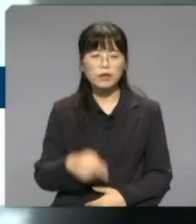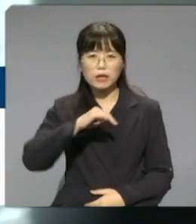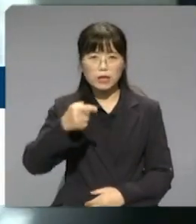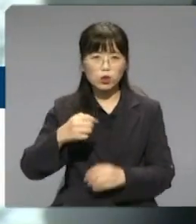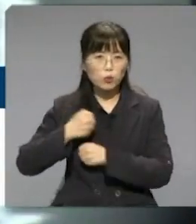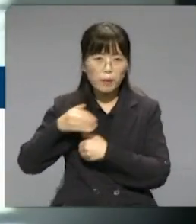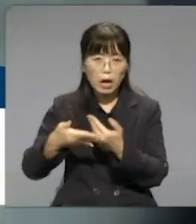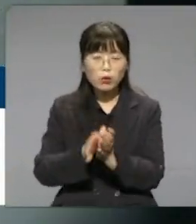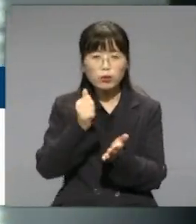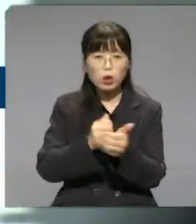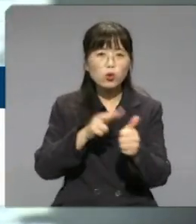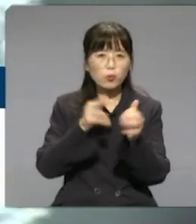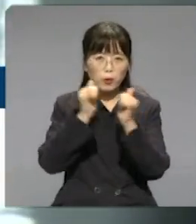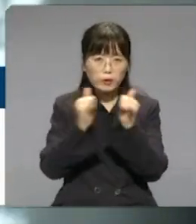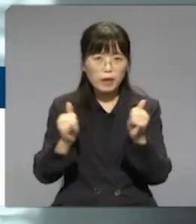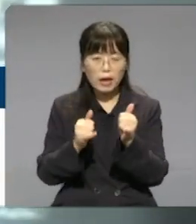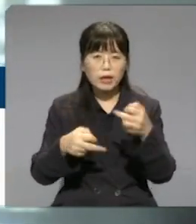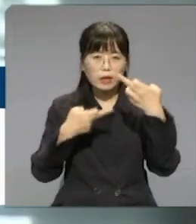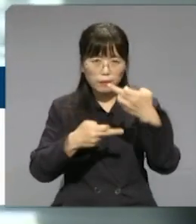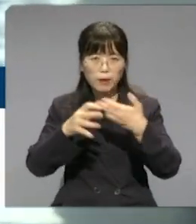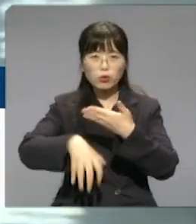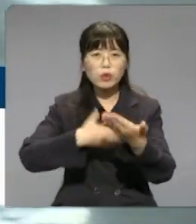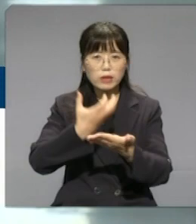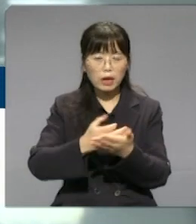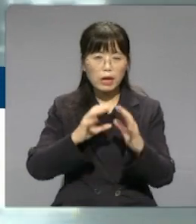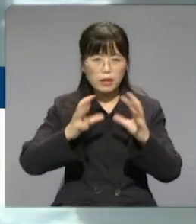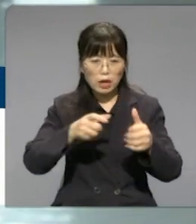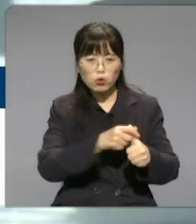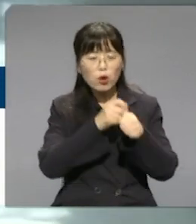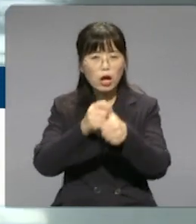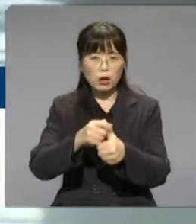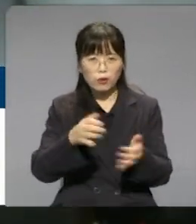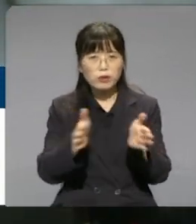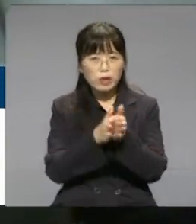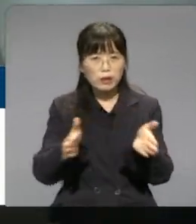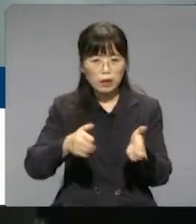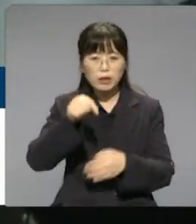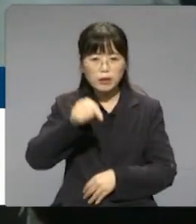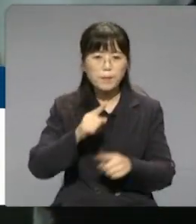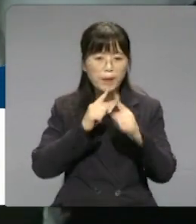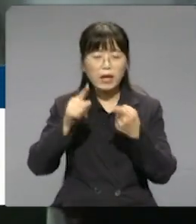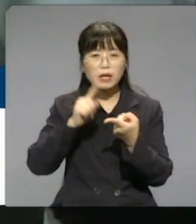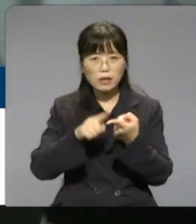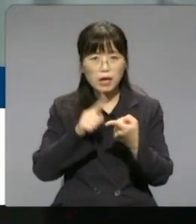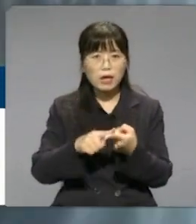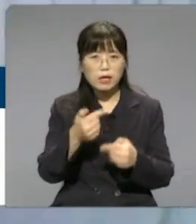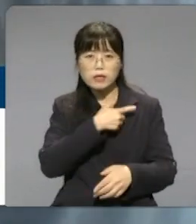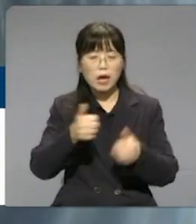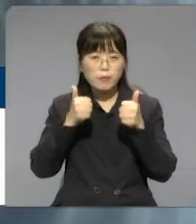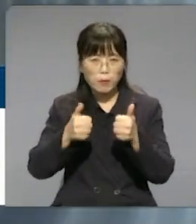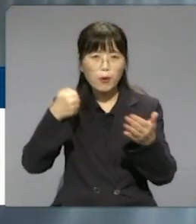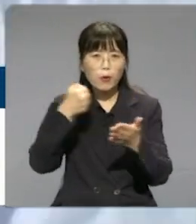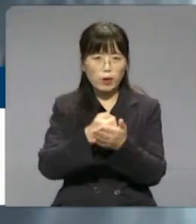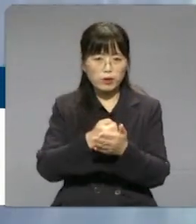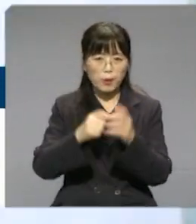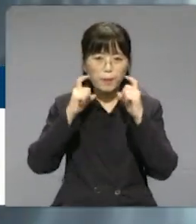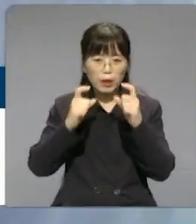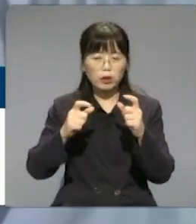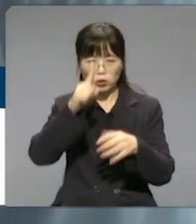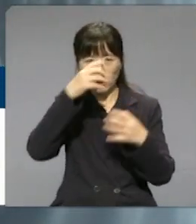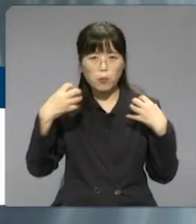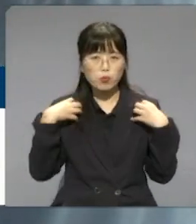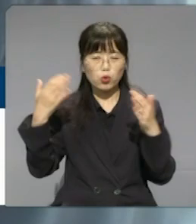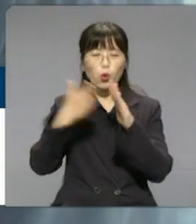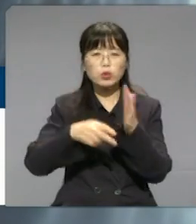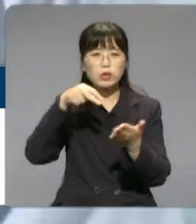신원식 국방부 장관 후보자는 12.12 쿠데타가 나라를 구하려고 나온 것이라는 발언에 대해 대법원 확정 판결과 정부